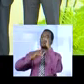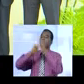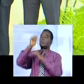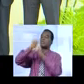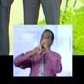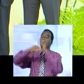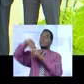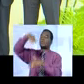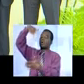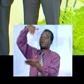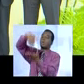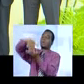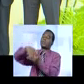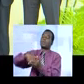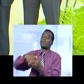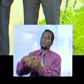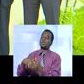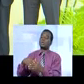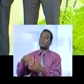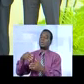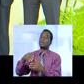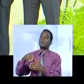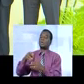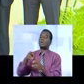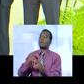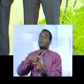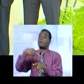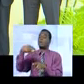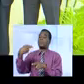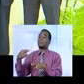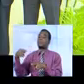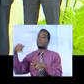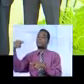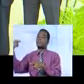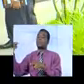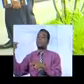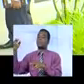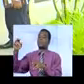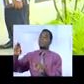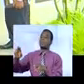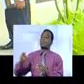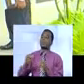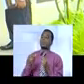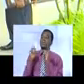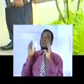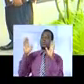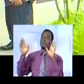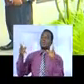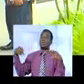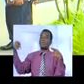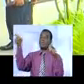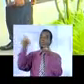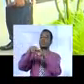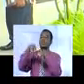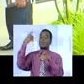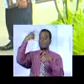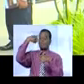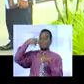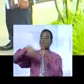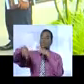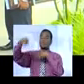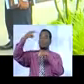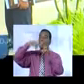reconstruit à un rythme vraiment spectaculaire. Aussi, pour